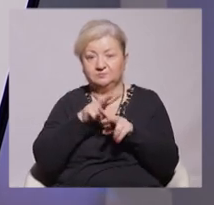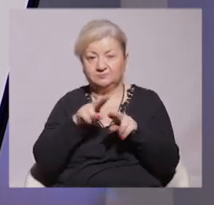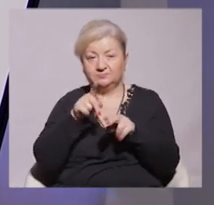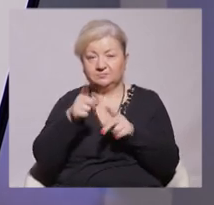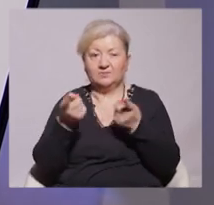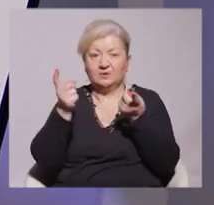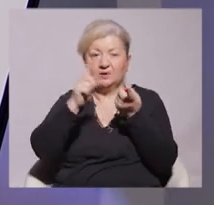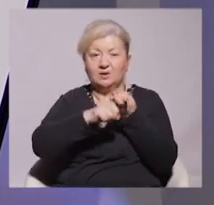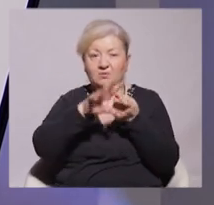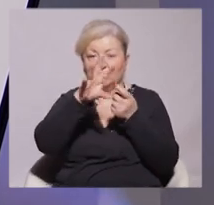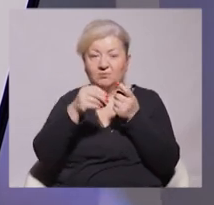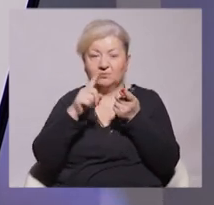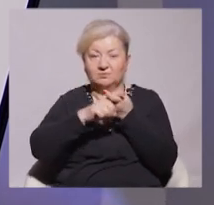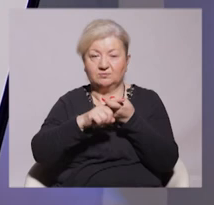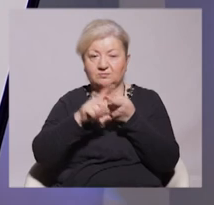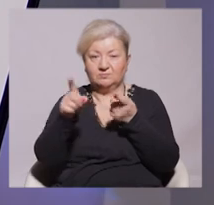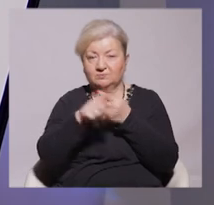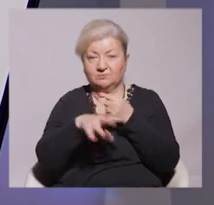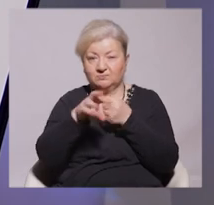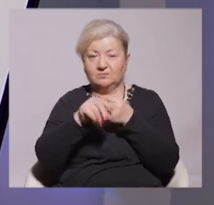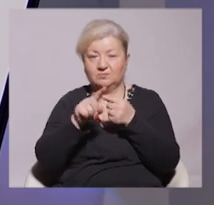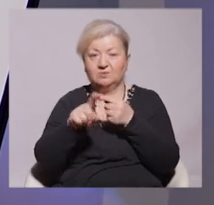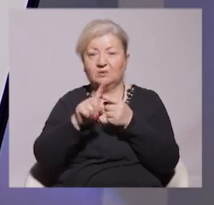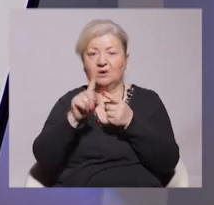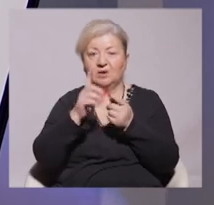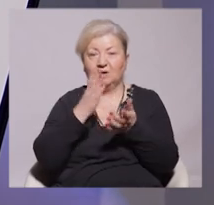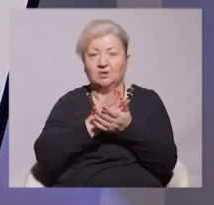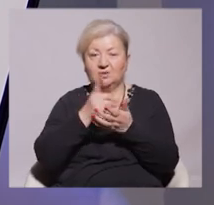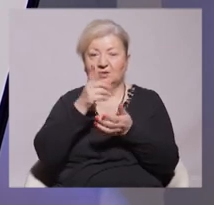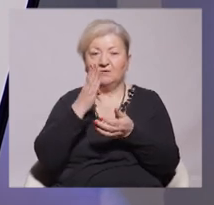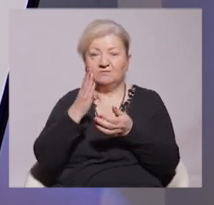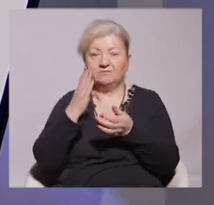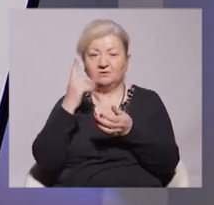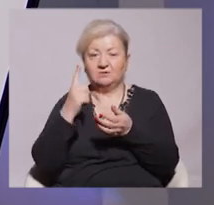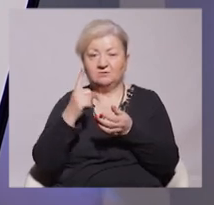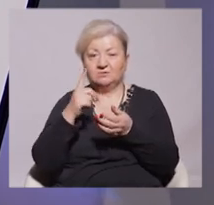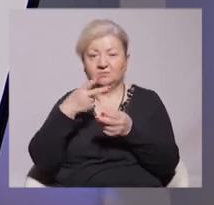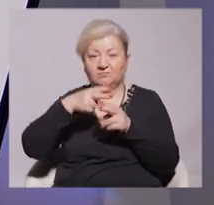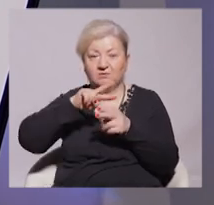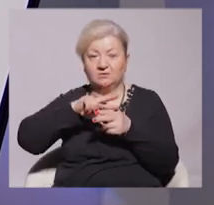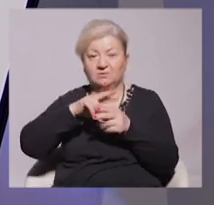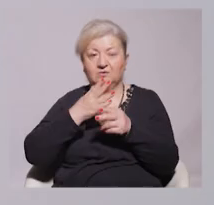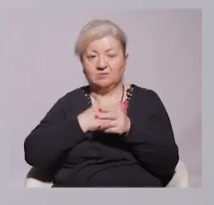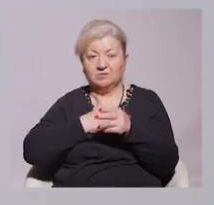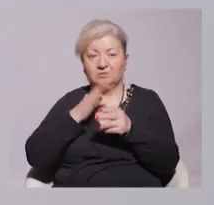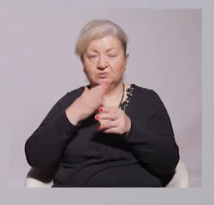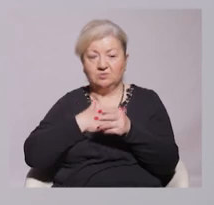შესაბამისად აქედან დაუკავშიროთ ეს ყველაფერი ერთმანეთს და მაშინ რა გამოდის რომ v1 კვადრატში ანუ ჩვენი